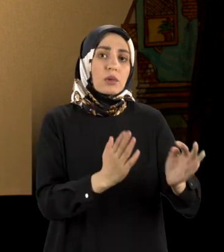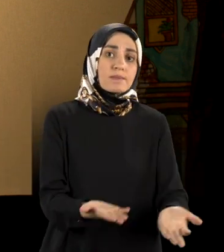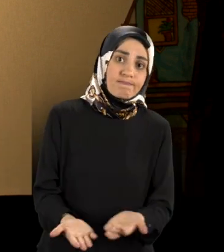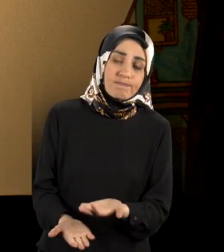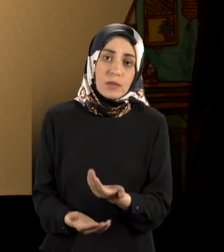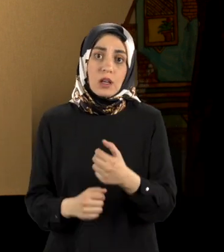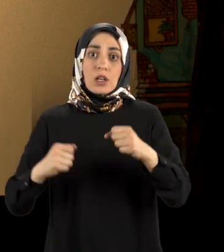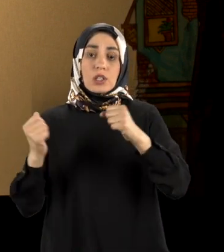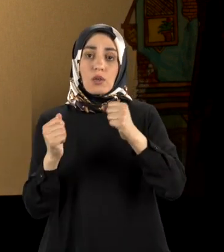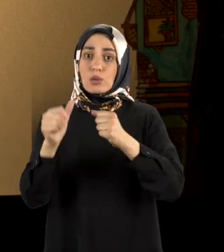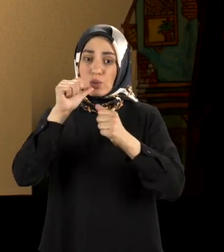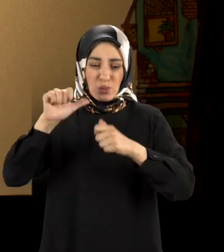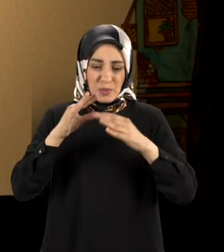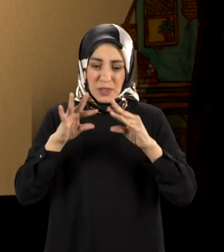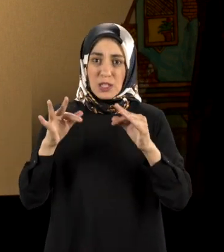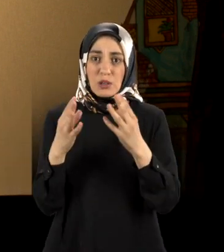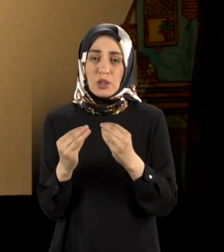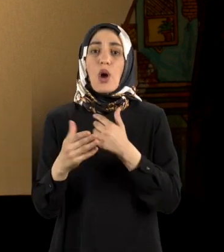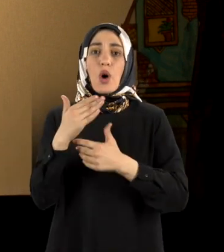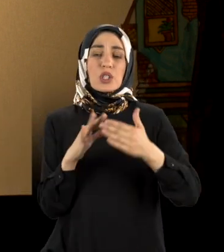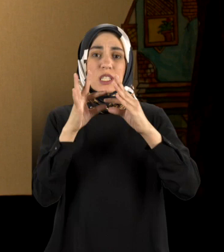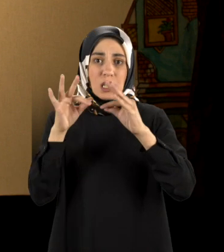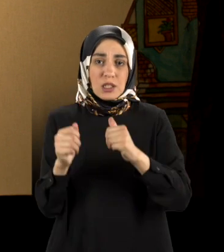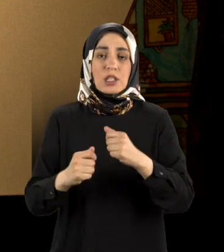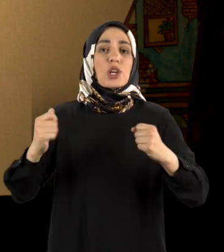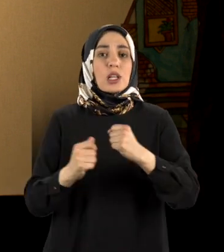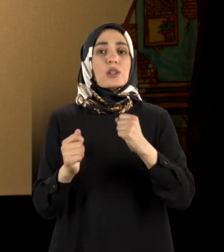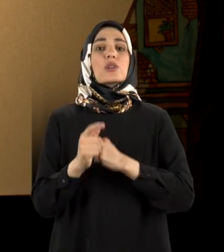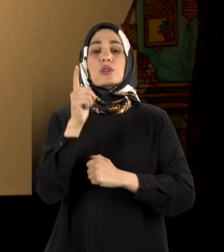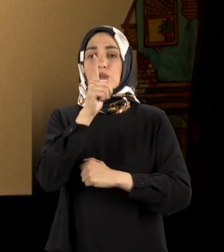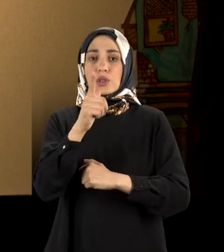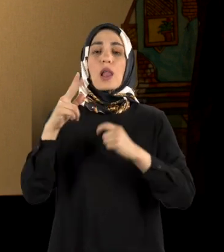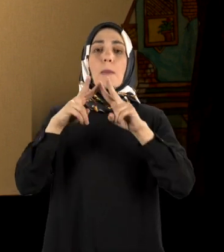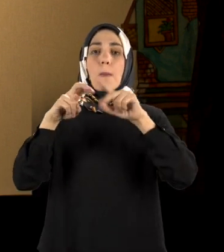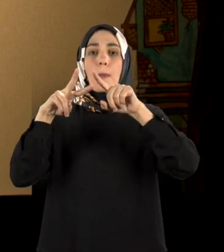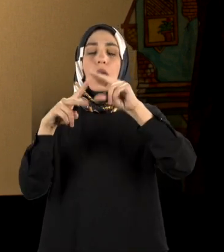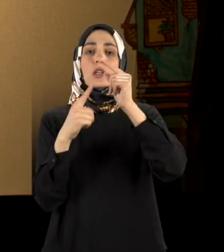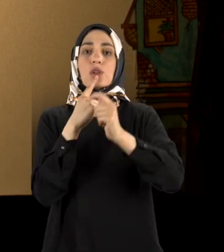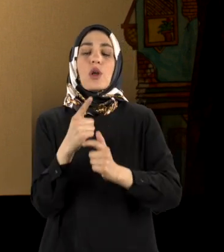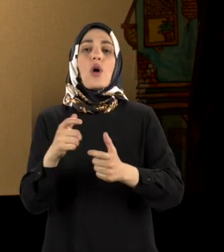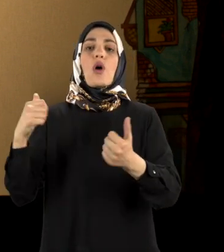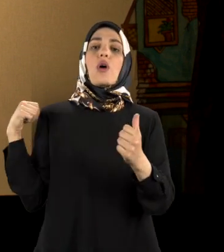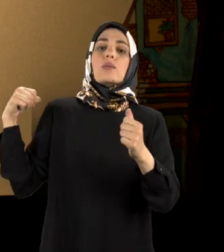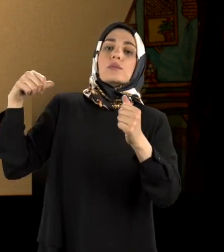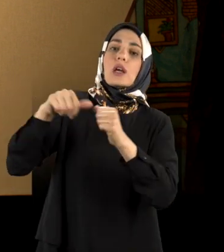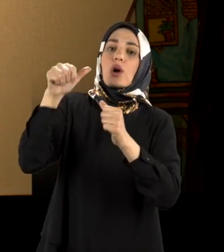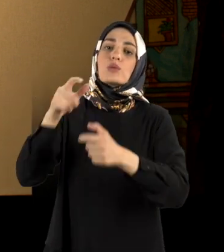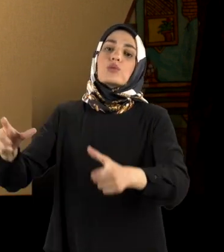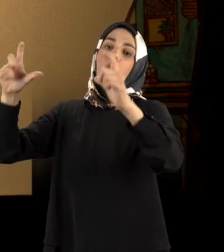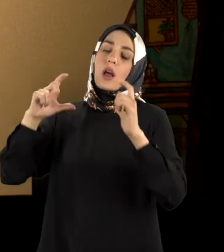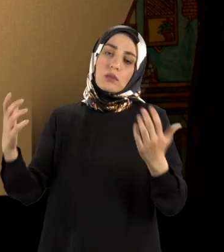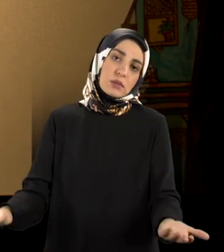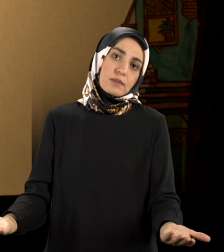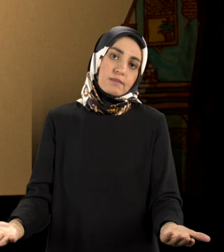çalmaya devam ediyor şey davulun ıslanmış mı yıl önce ıslanmıştı çalıp söylediği mani duyunca kafama